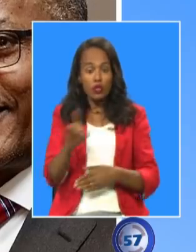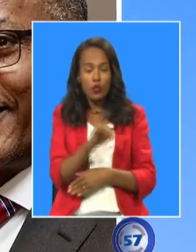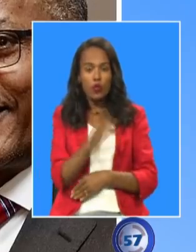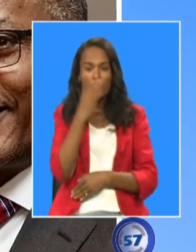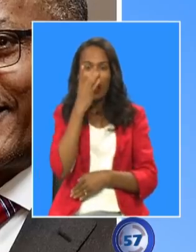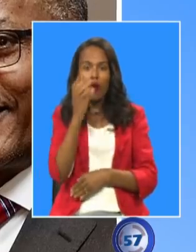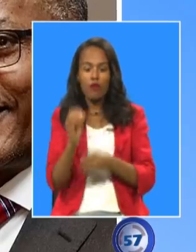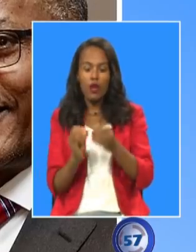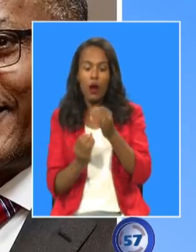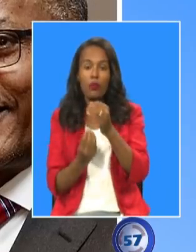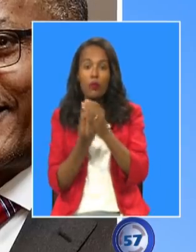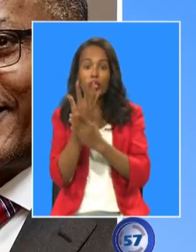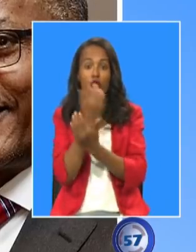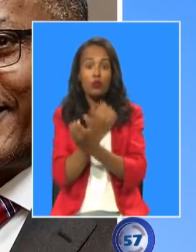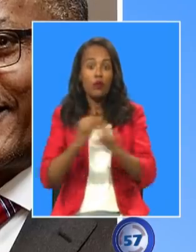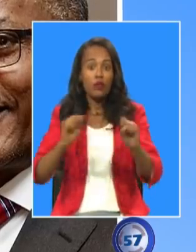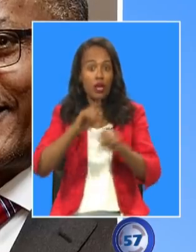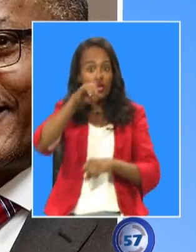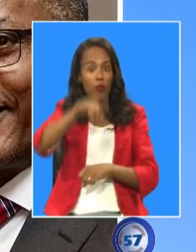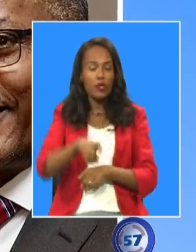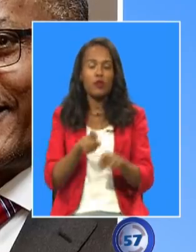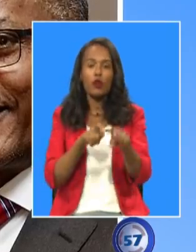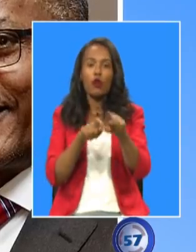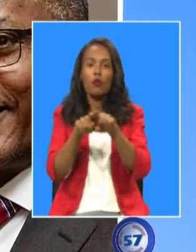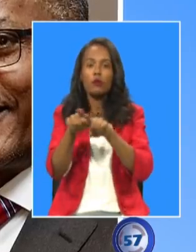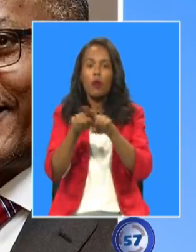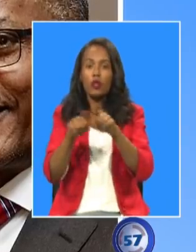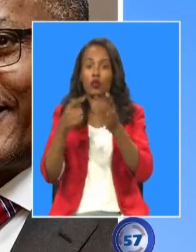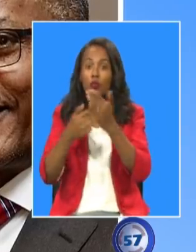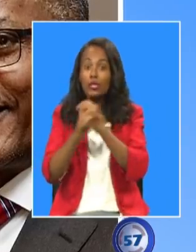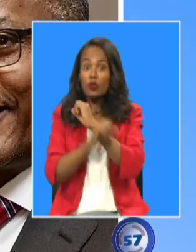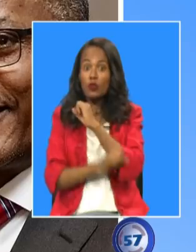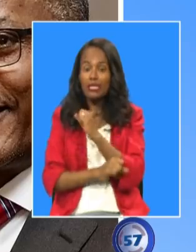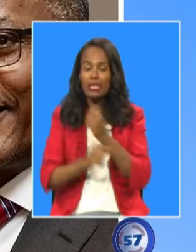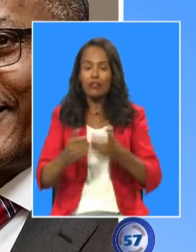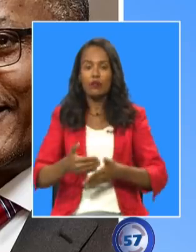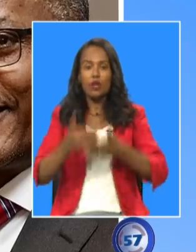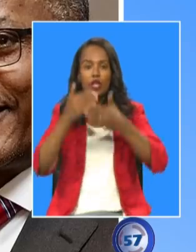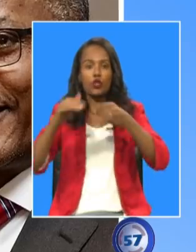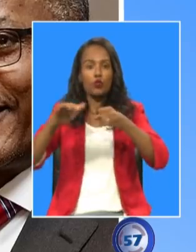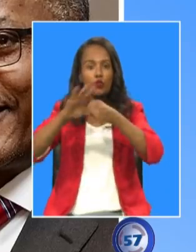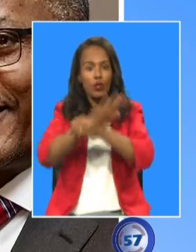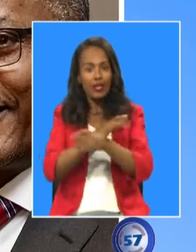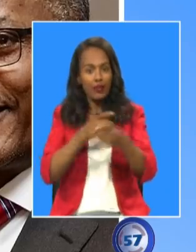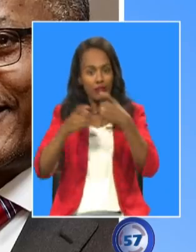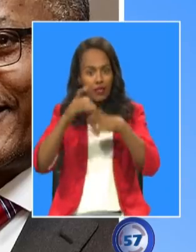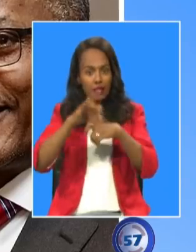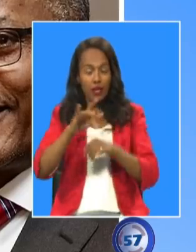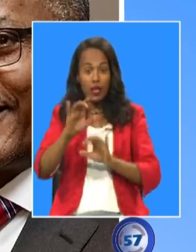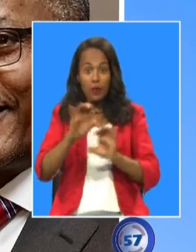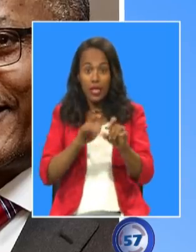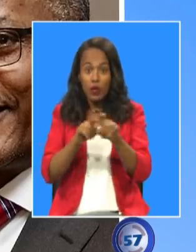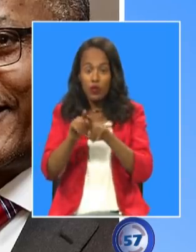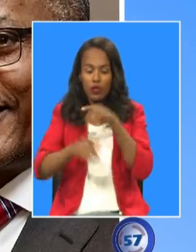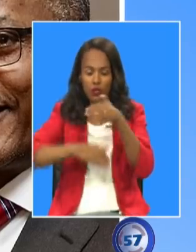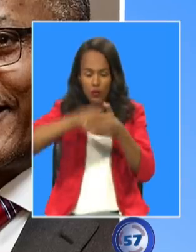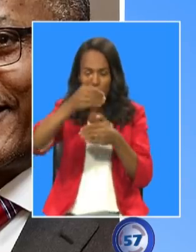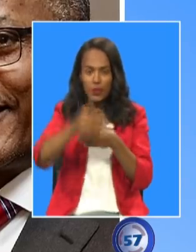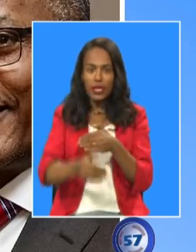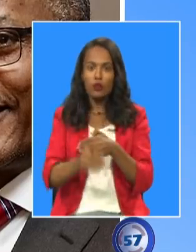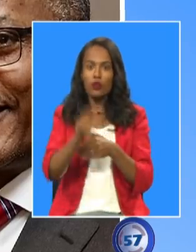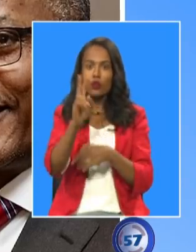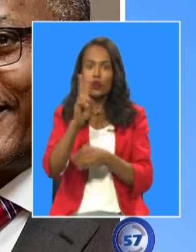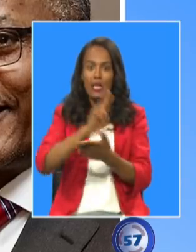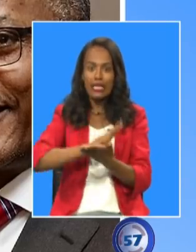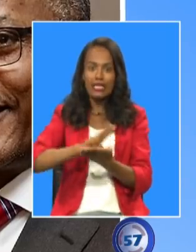ከአፍሪካ የሚመነጭ መፍትሄ እንደሚያስፈልገው መስማማታቸውን፣ በዚሁ መሰረትም በግድቡ ሙሌትና አስተዳደር ላይ የሚደረገው ድርድር በሚቀጥሉት